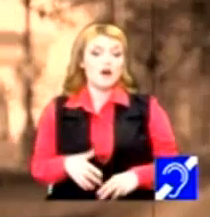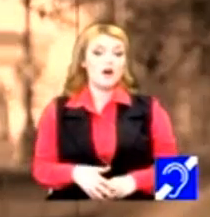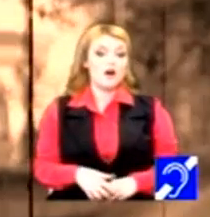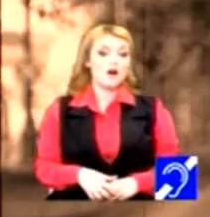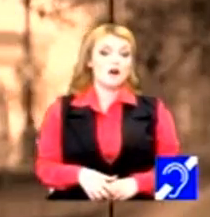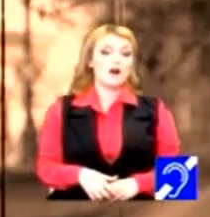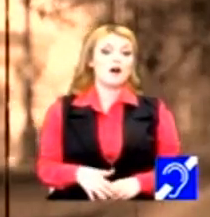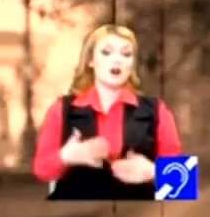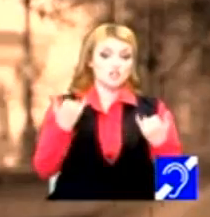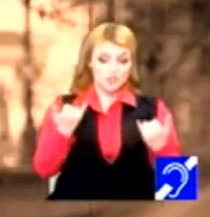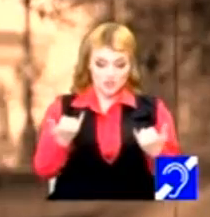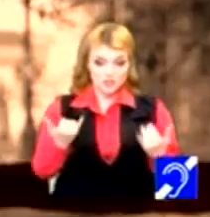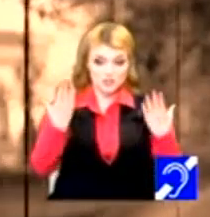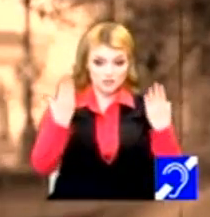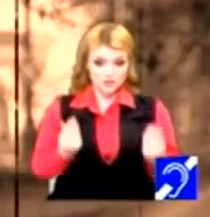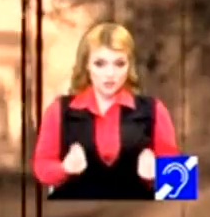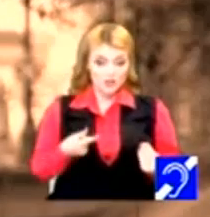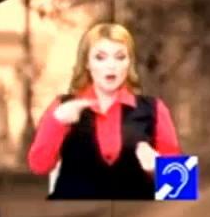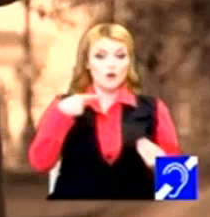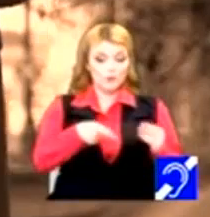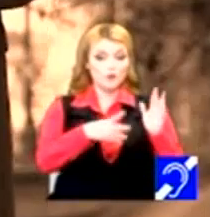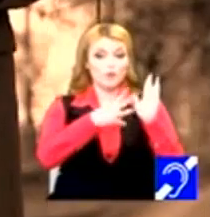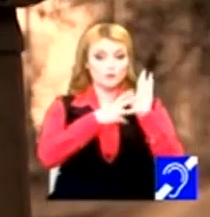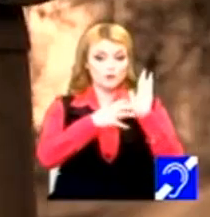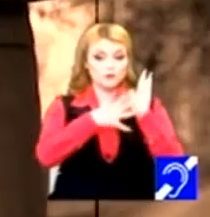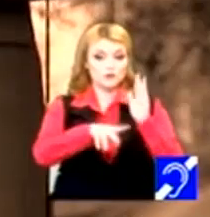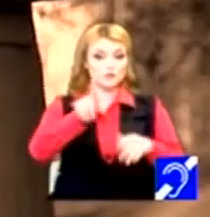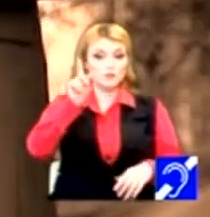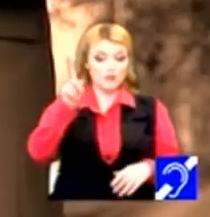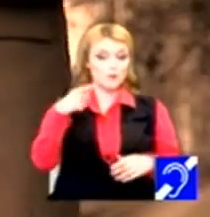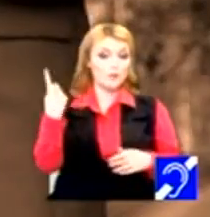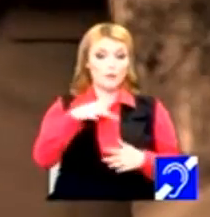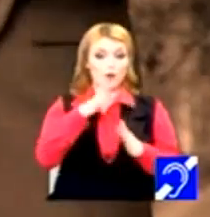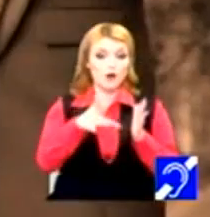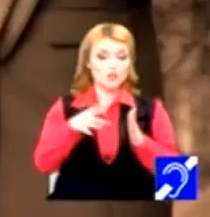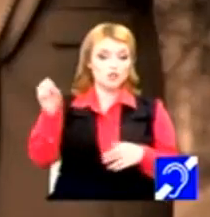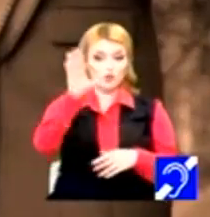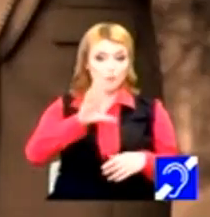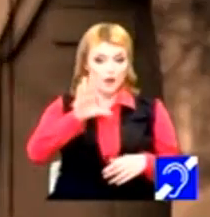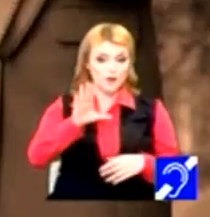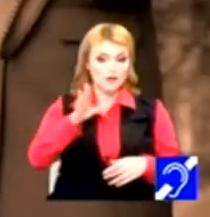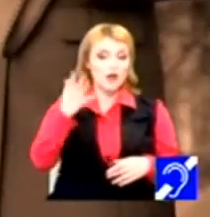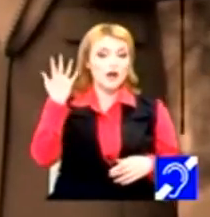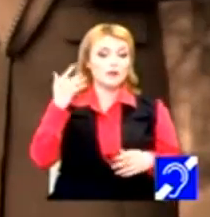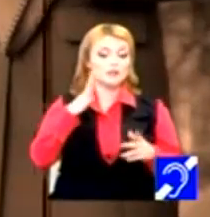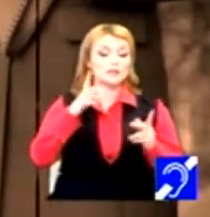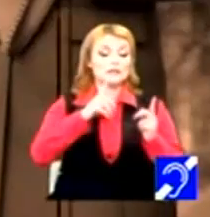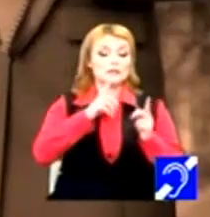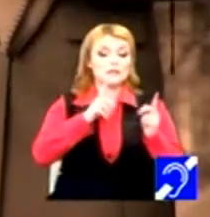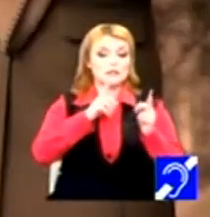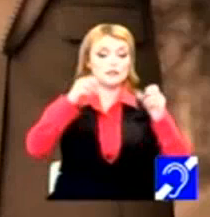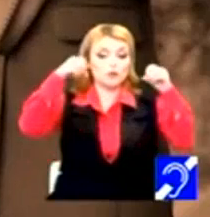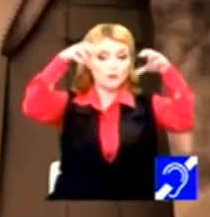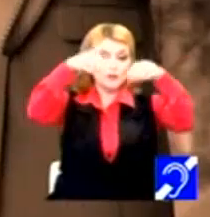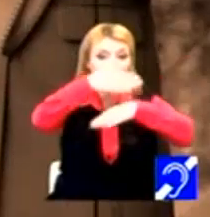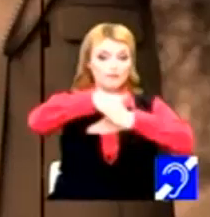s-a lăsat mai prejos și a devenit în 1884 primul oraș european în care sistemul de iluminat public